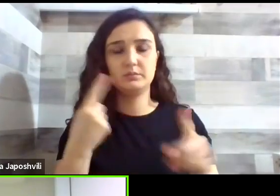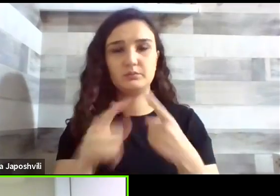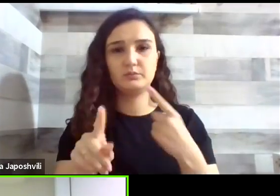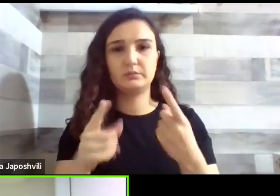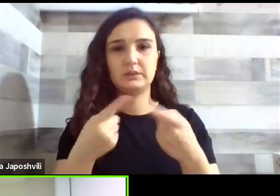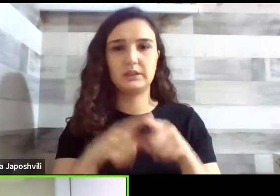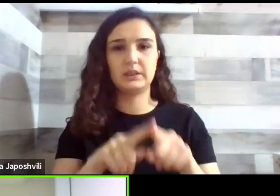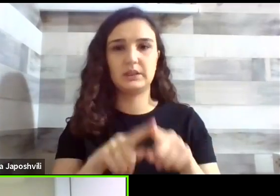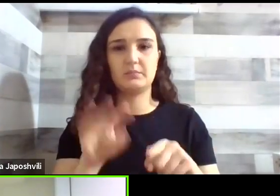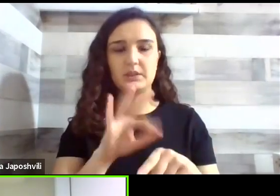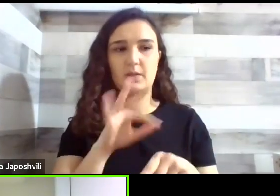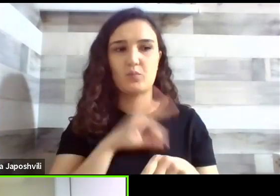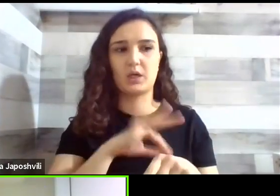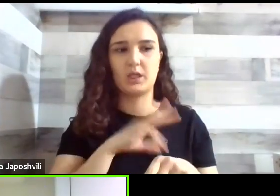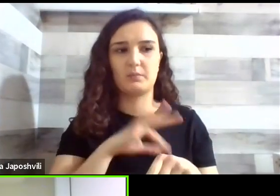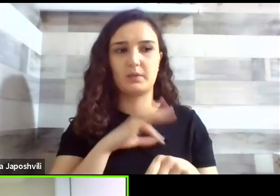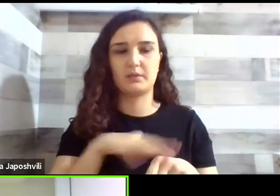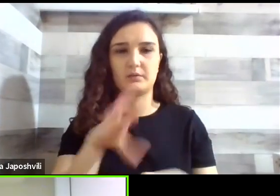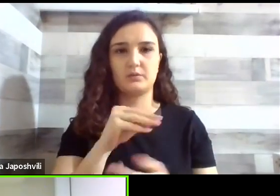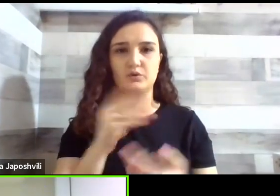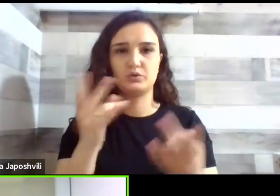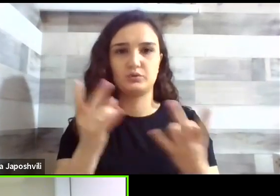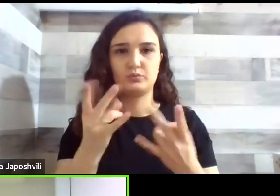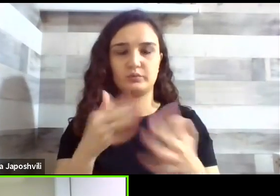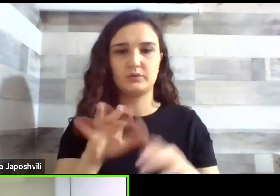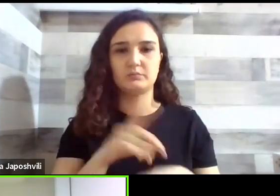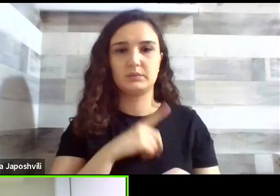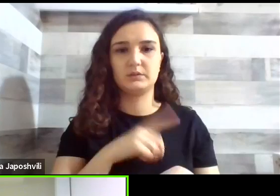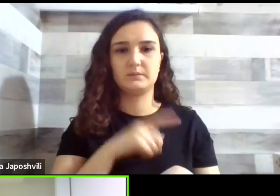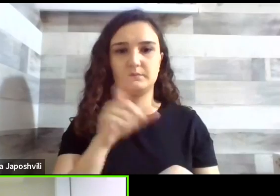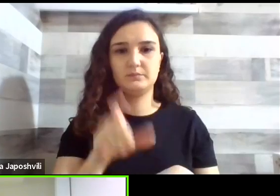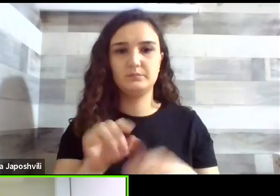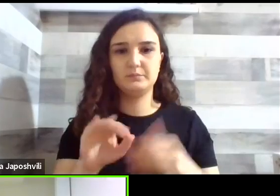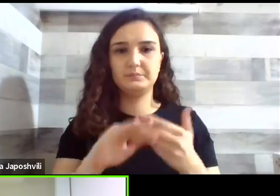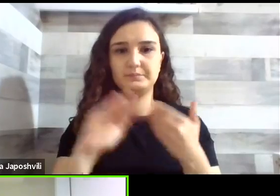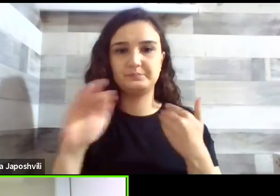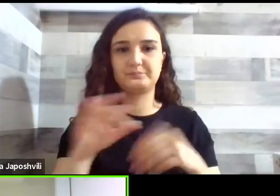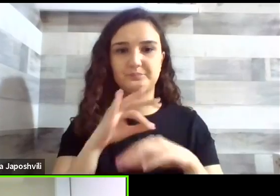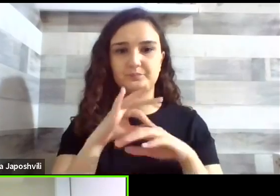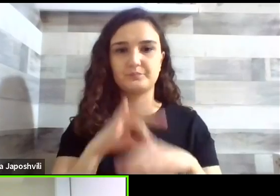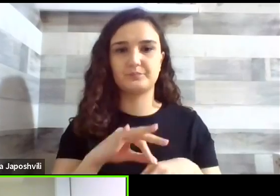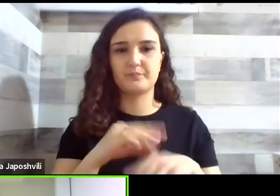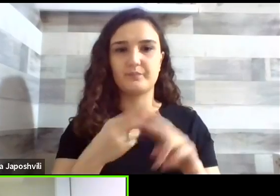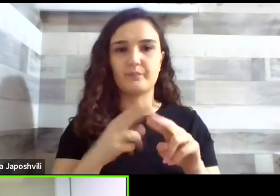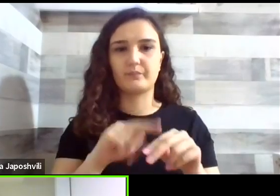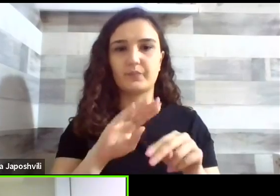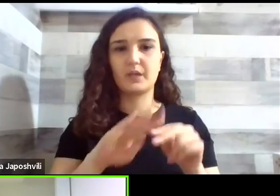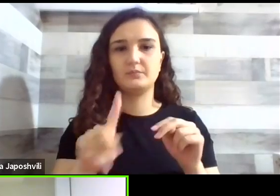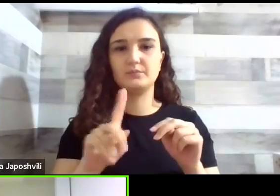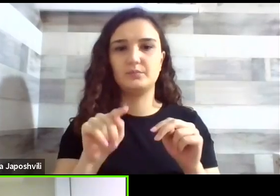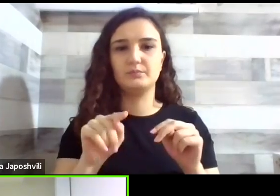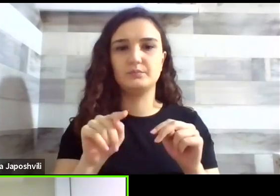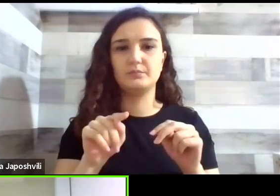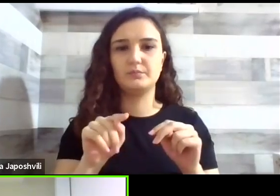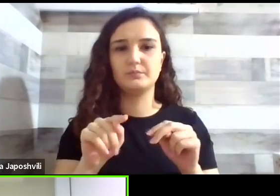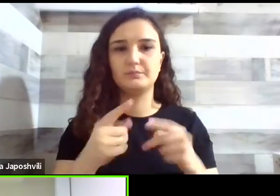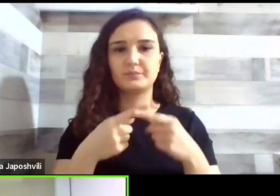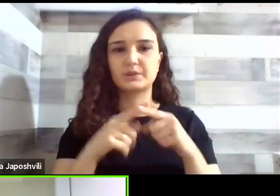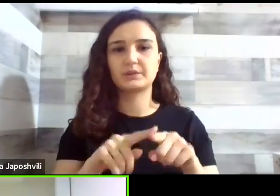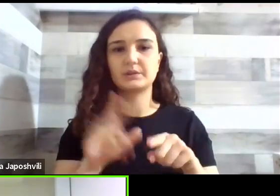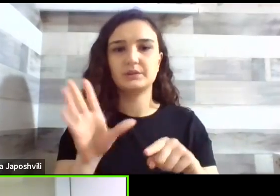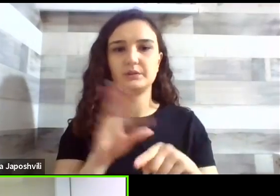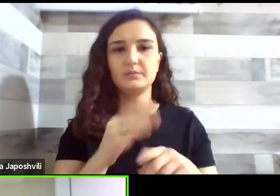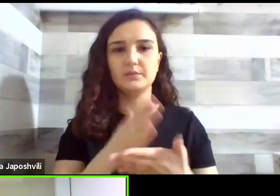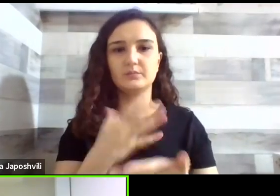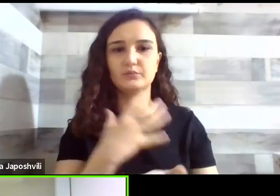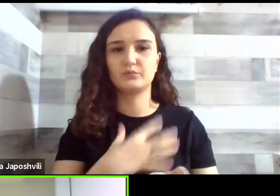ტექნიკების გამოყენება უწევს, ხო, უკვე სპეციალისტს, რომელსაც დისტანციურად ატარებს. გარდა იმისა, რომ ტექნიკები აქ